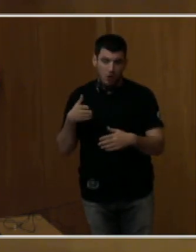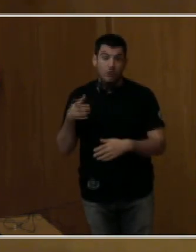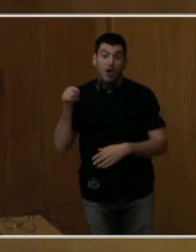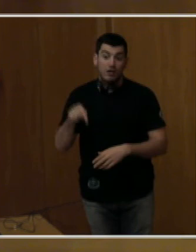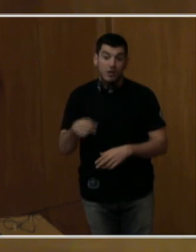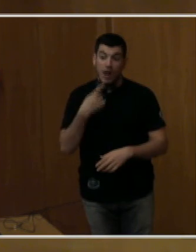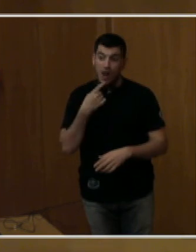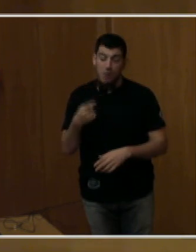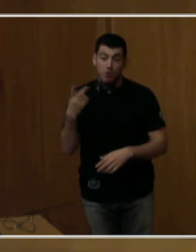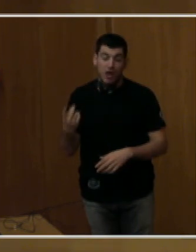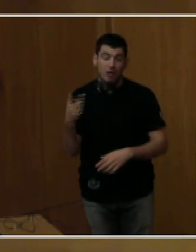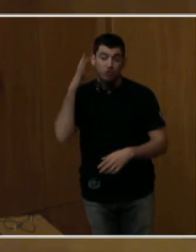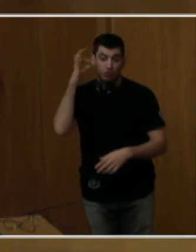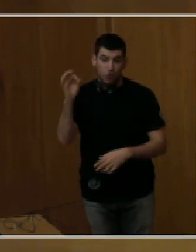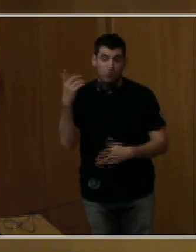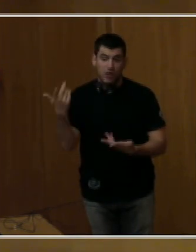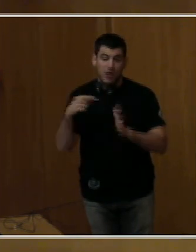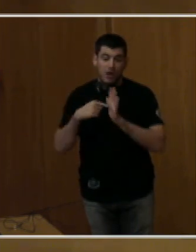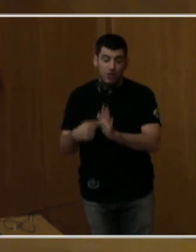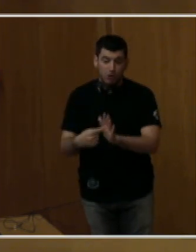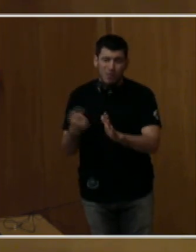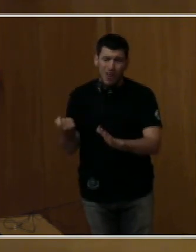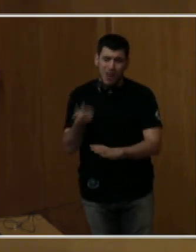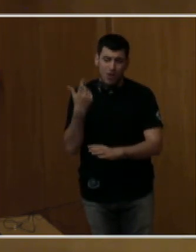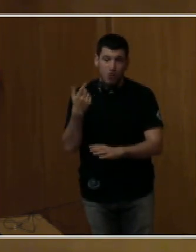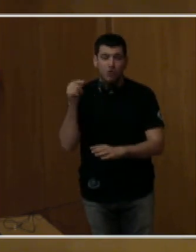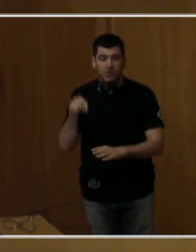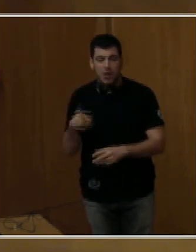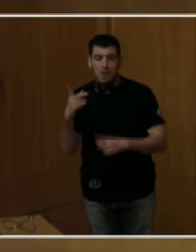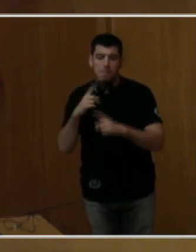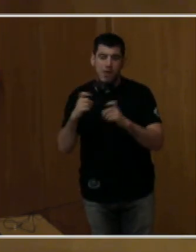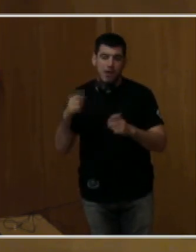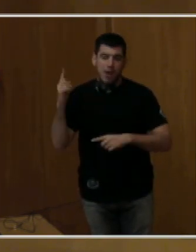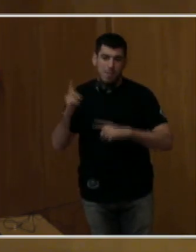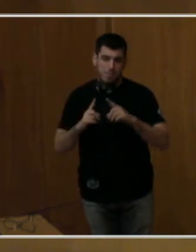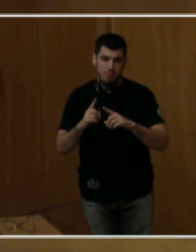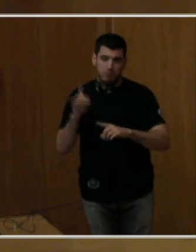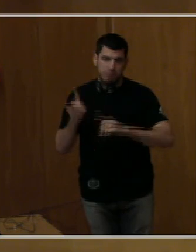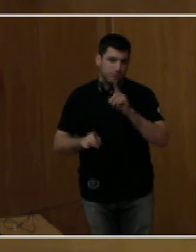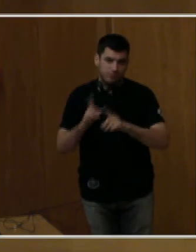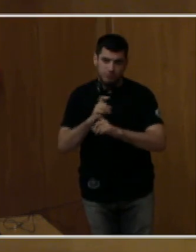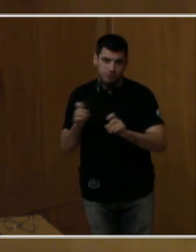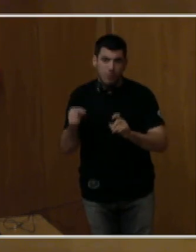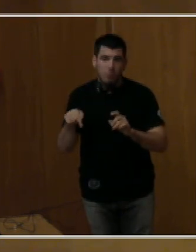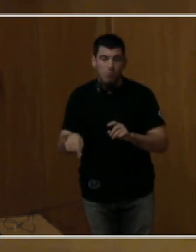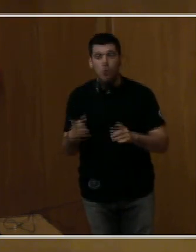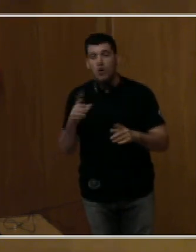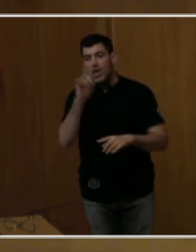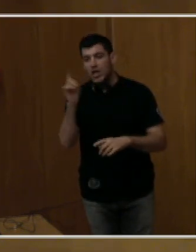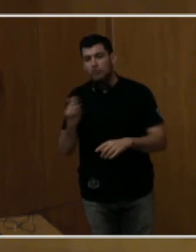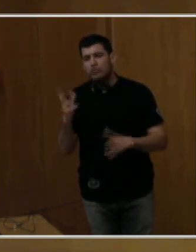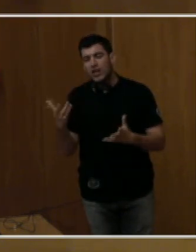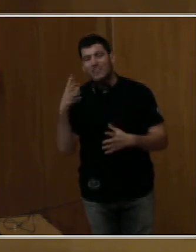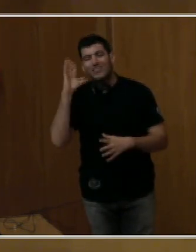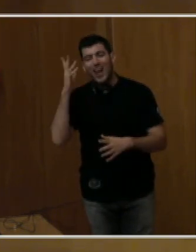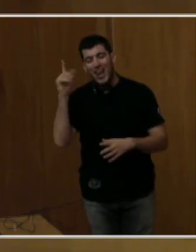από τους σκοπούς μας ήταν να σας δείξουμε λίγο και κάποια πράγματα τα οποία είναι τρελές